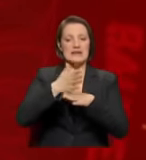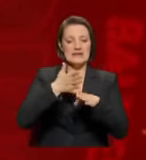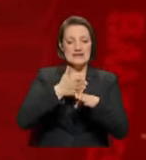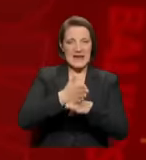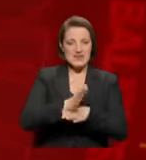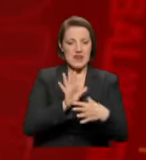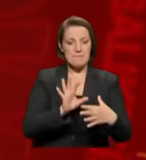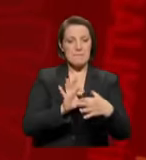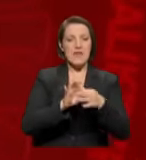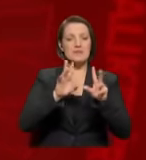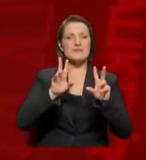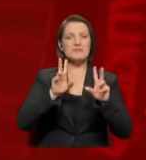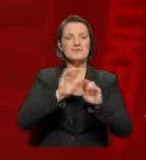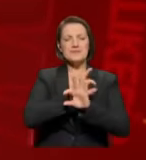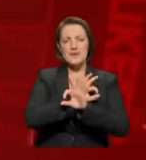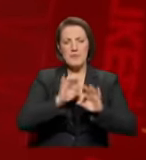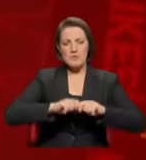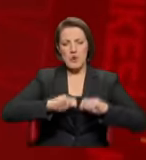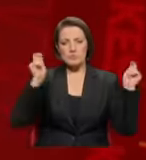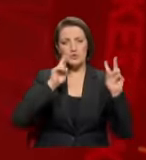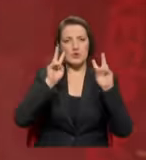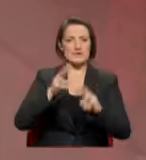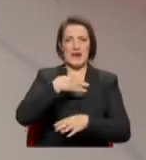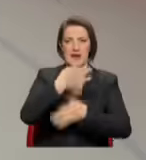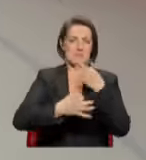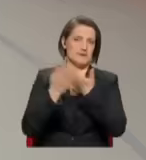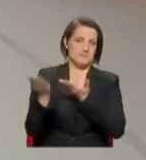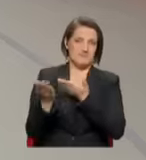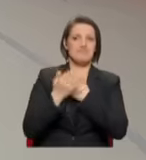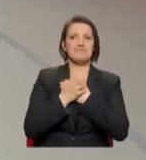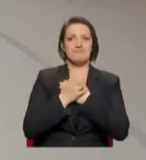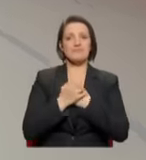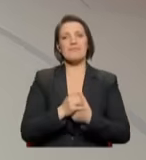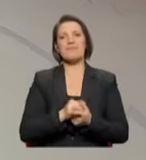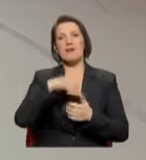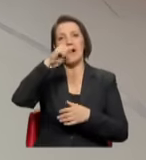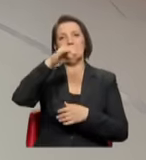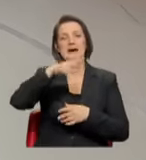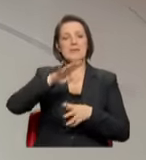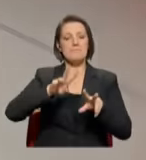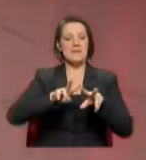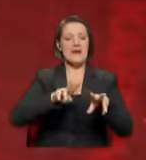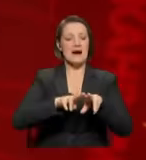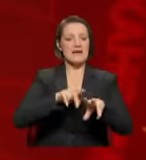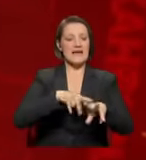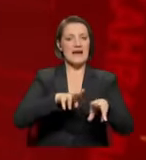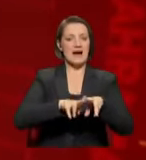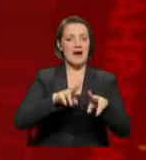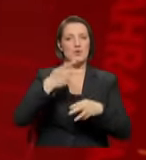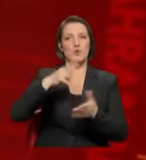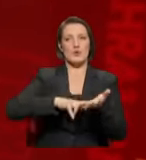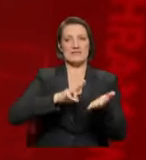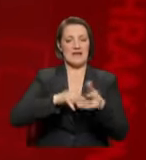gerçeğiyle bağının tamamen koptuğunu gösteren habere geçeceğiz şimdi. AK Parti MKYK üyesi Hasan